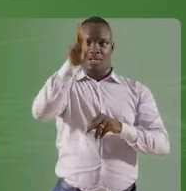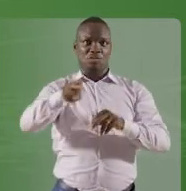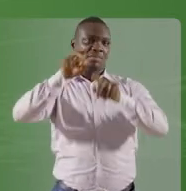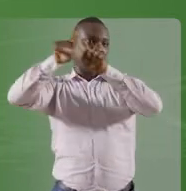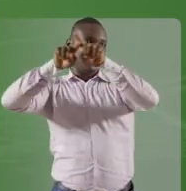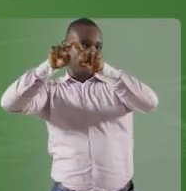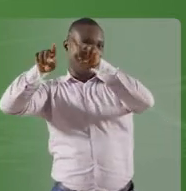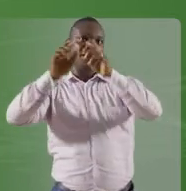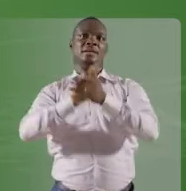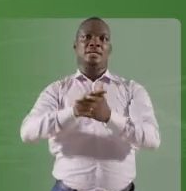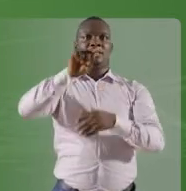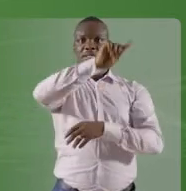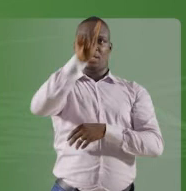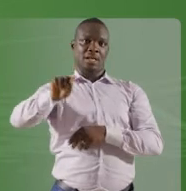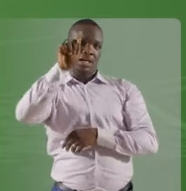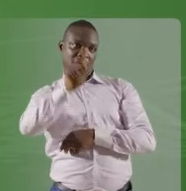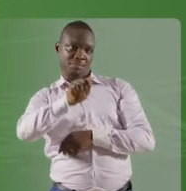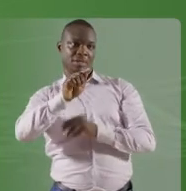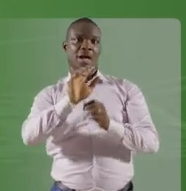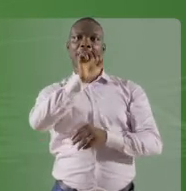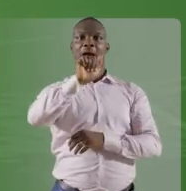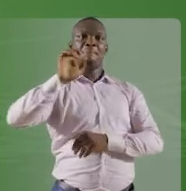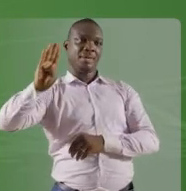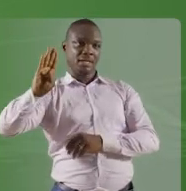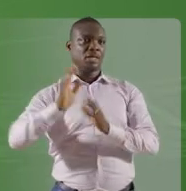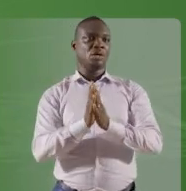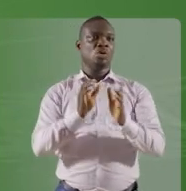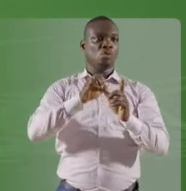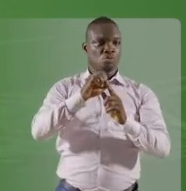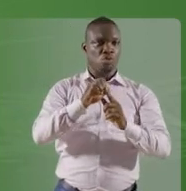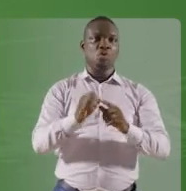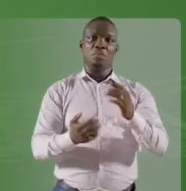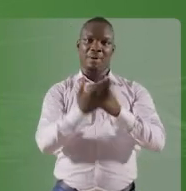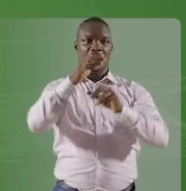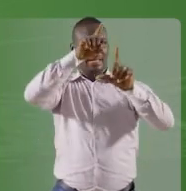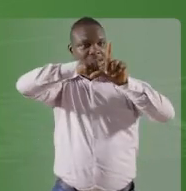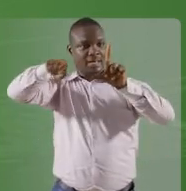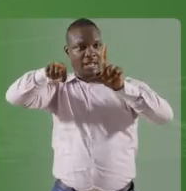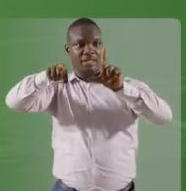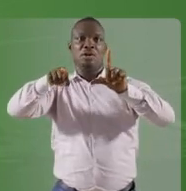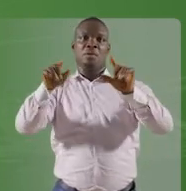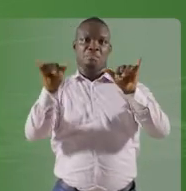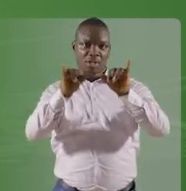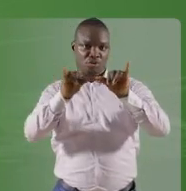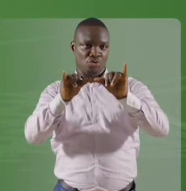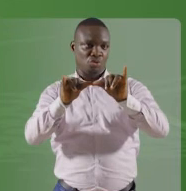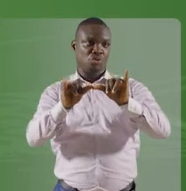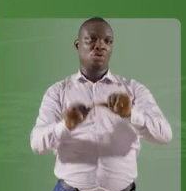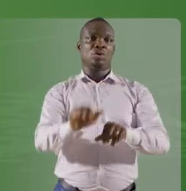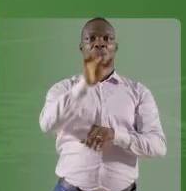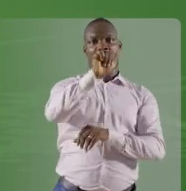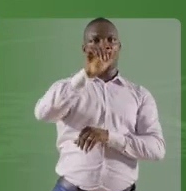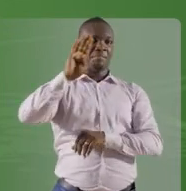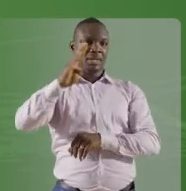AB, ou encore par une égalité d'angle, mesure de l'angle